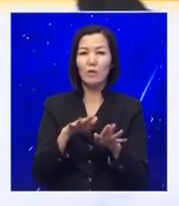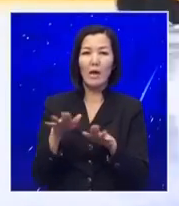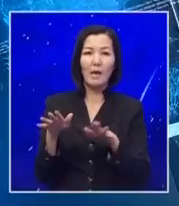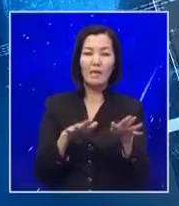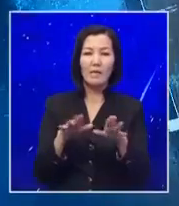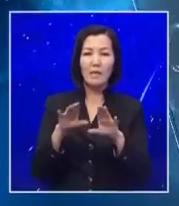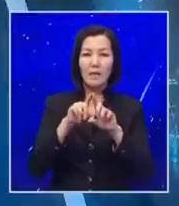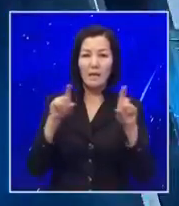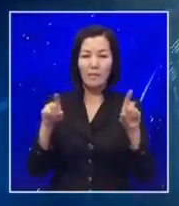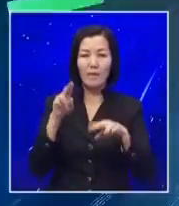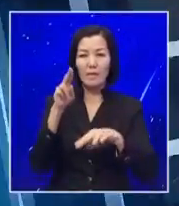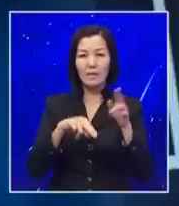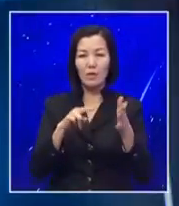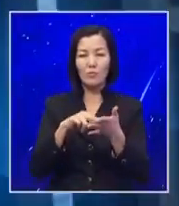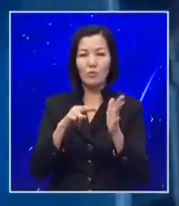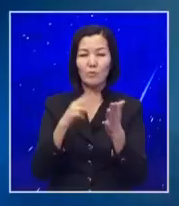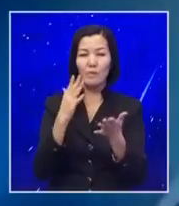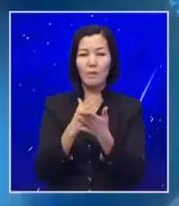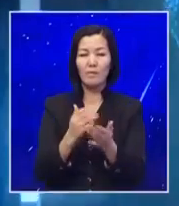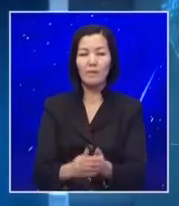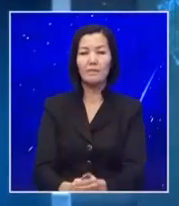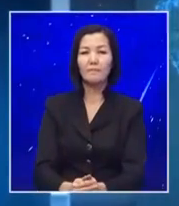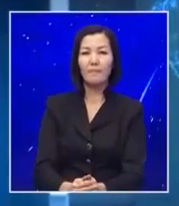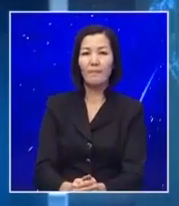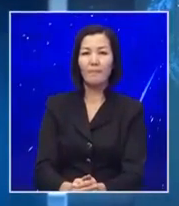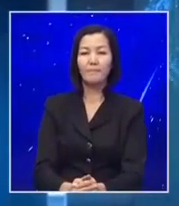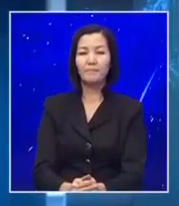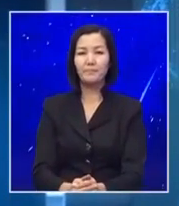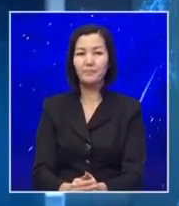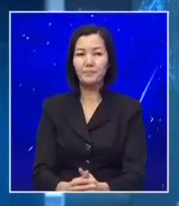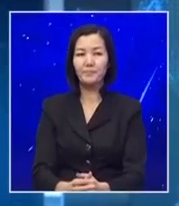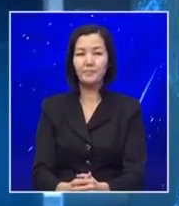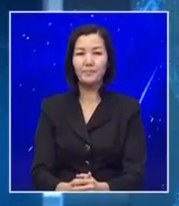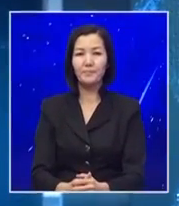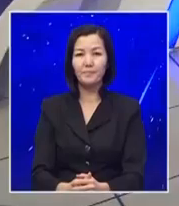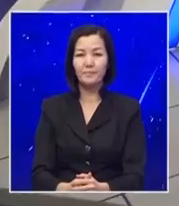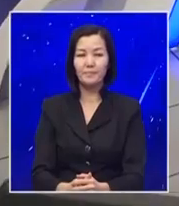қойған. Жарқын Нұрланұлы, Айдос Қалиев, Жетісу телеарнасы, Алматы қаласынан.